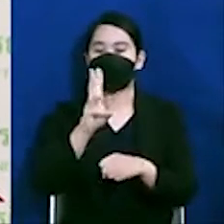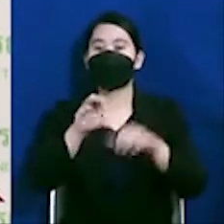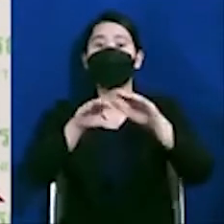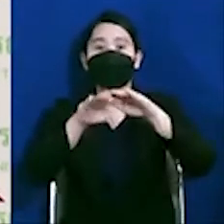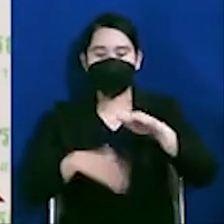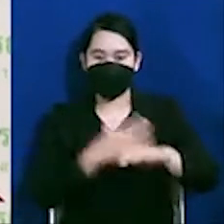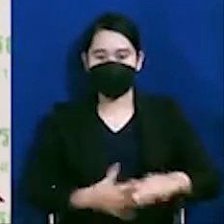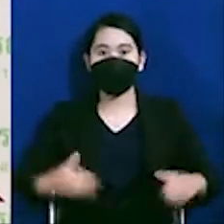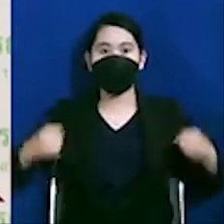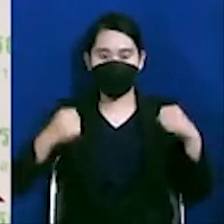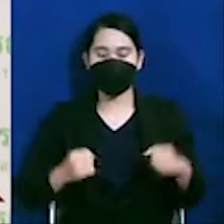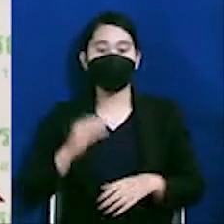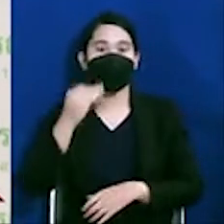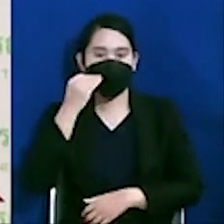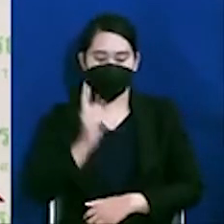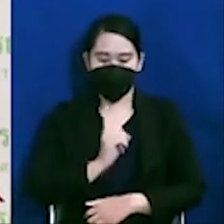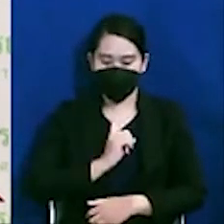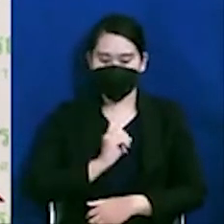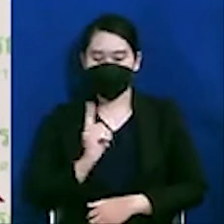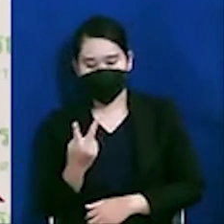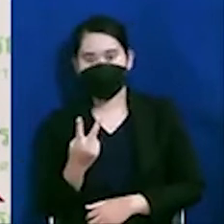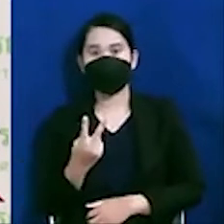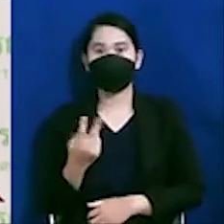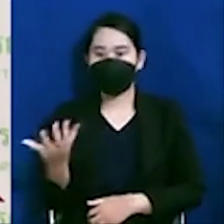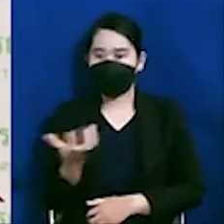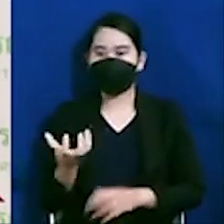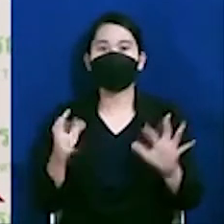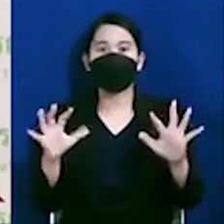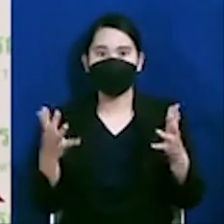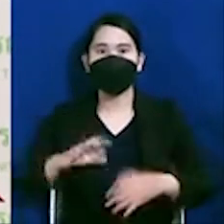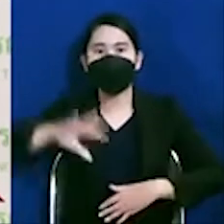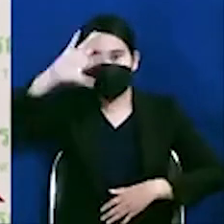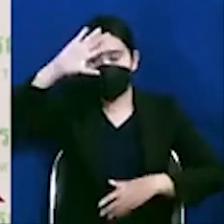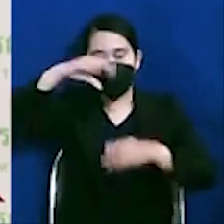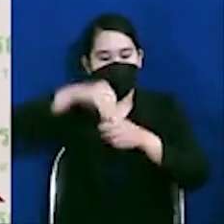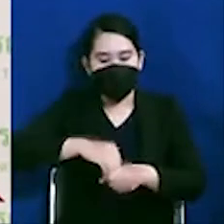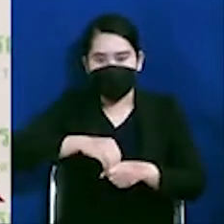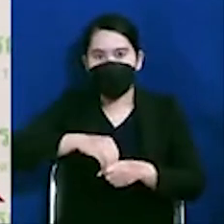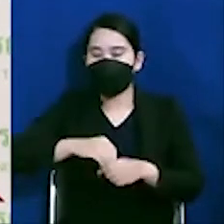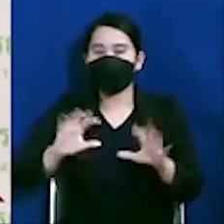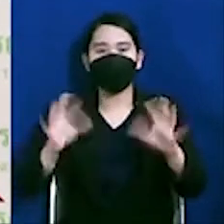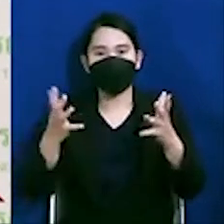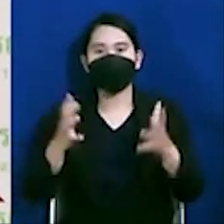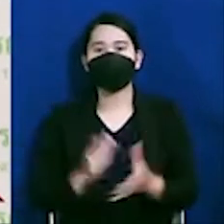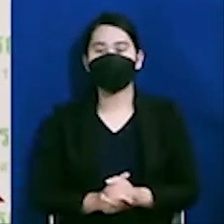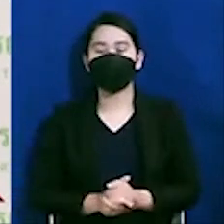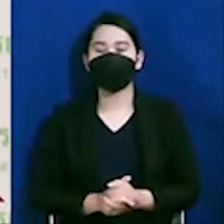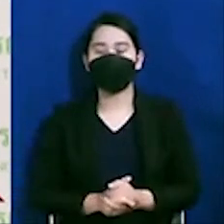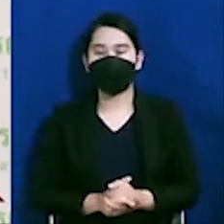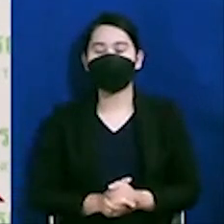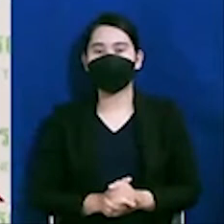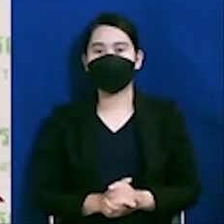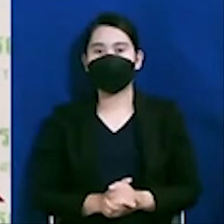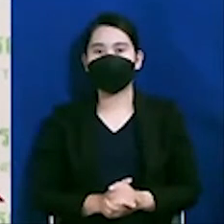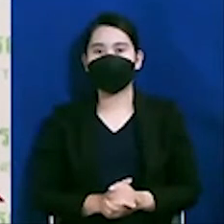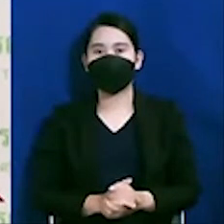อยู่คนเดียวหรืออย่างน้อย 2คนไม่อ้วนไม่มีโรคประจำตัวเรื้อรังนะครับที่กำหนดไว้นะ